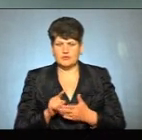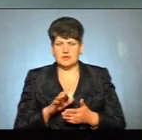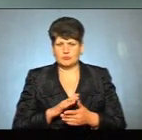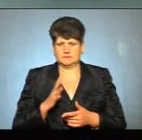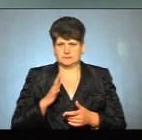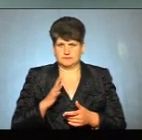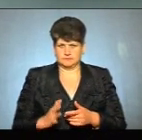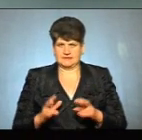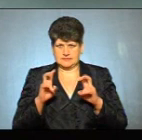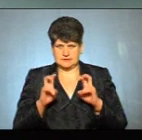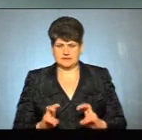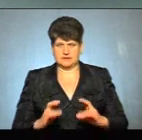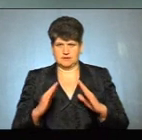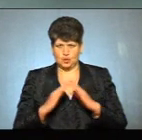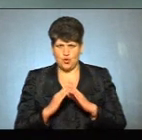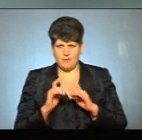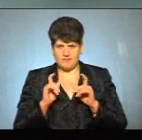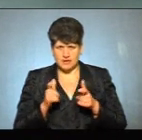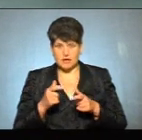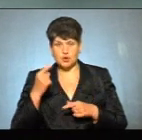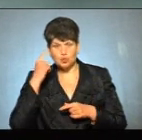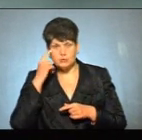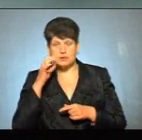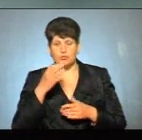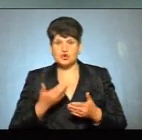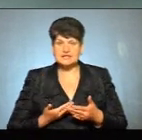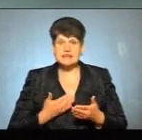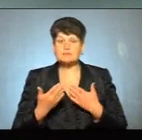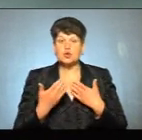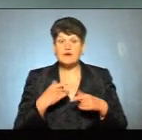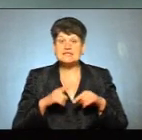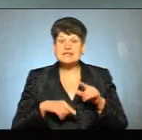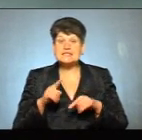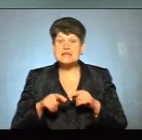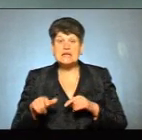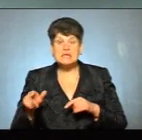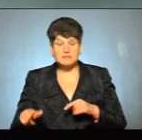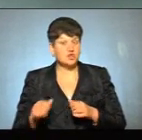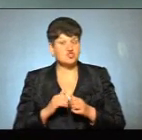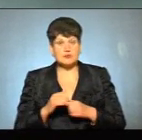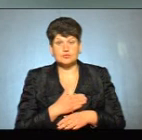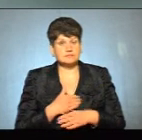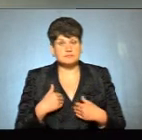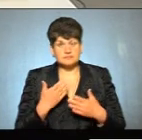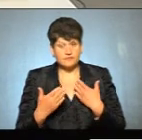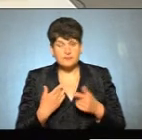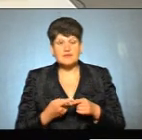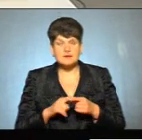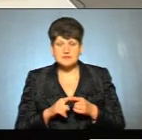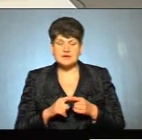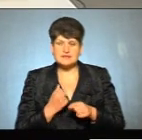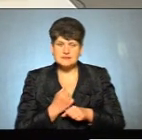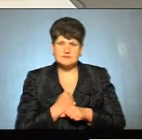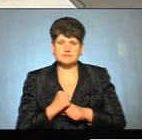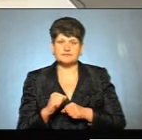бути вдома, думати про своє життя, спілкуватися з рідними, яких вони дуже часто уникали, це сприяє якійсь